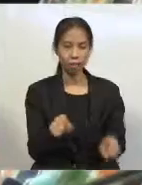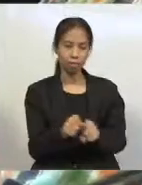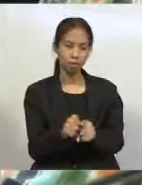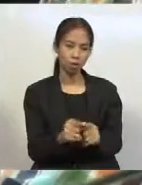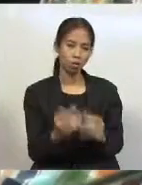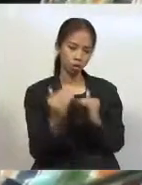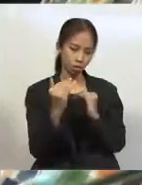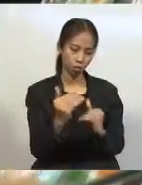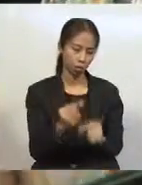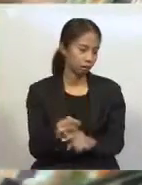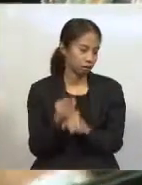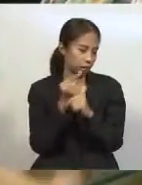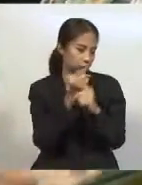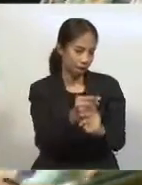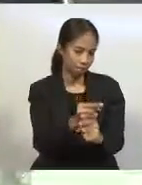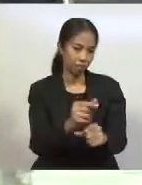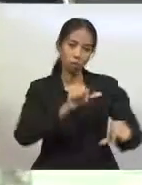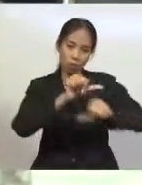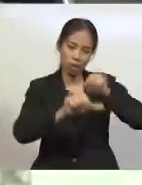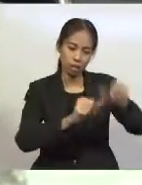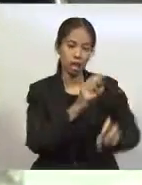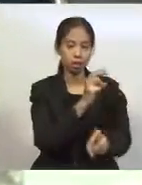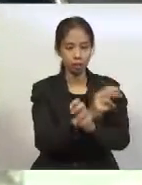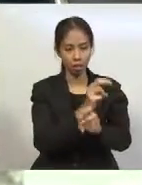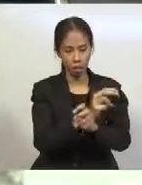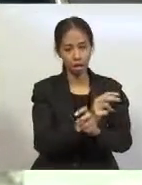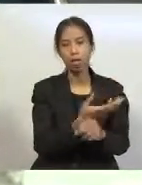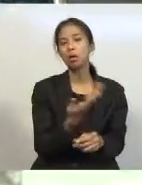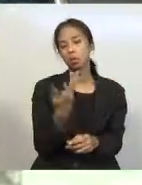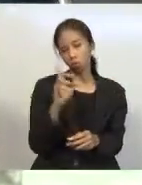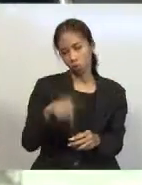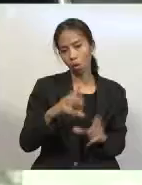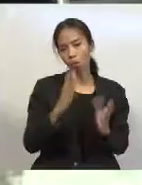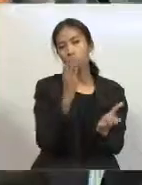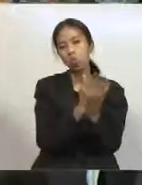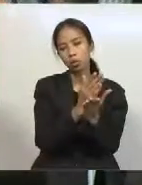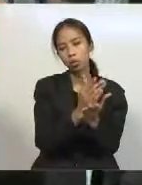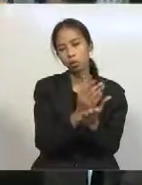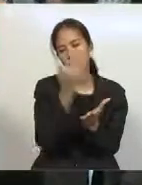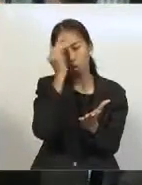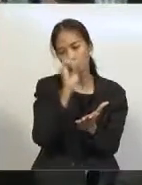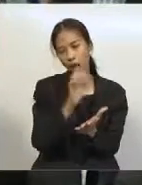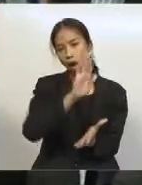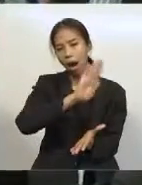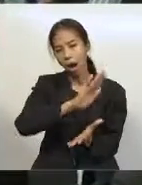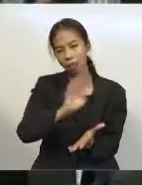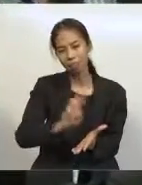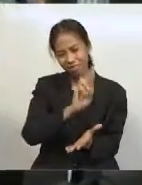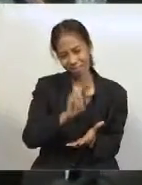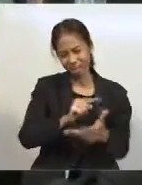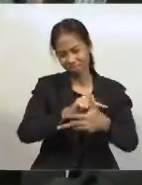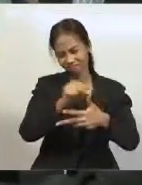วลามติที่ประชุม4ฝ่ายก็คือภายในสิ้นปีนี้จะต้องไม่มีการใช้ทั้ง3ส